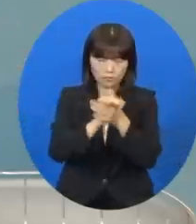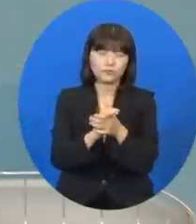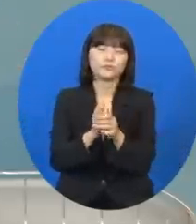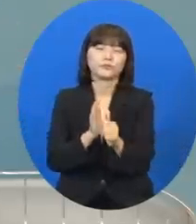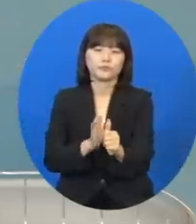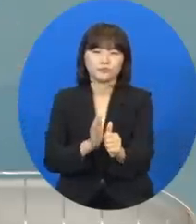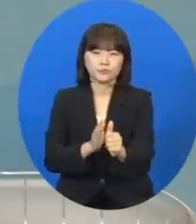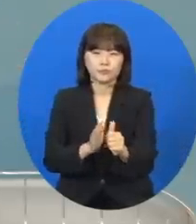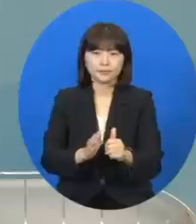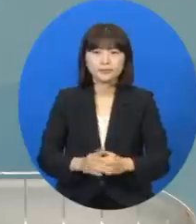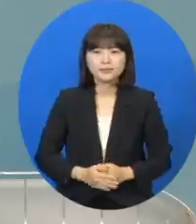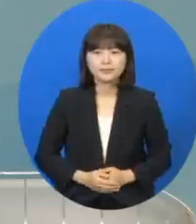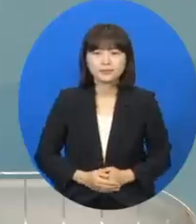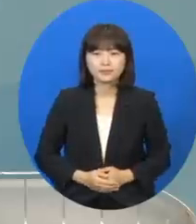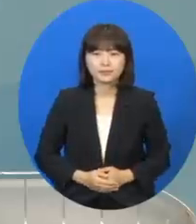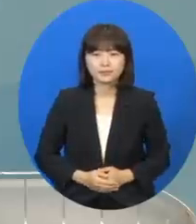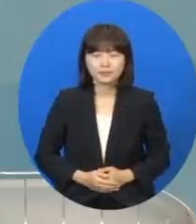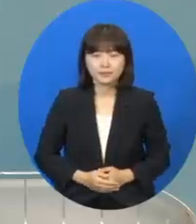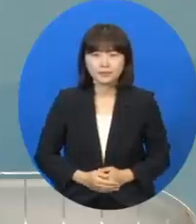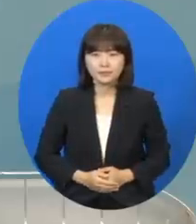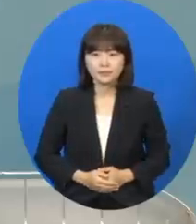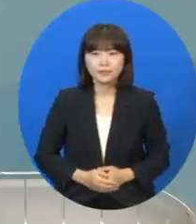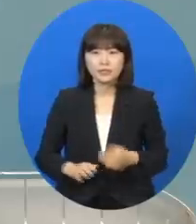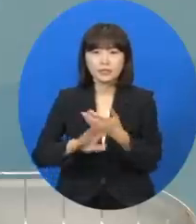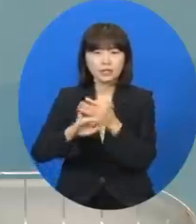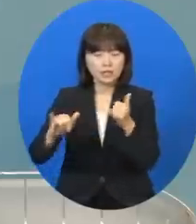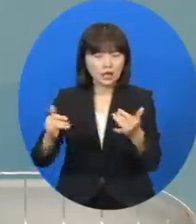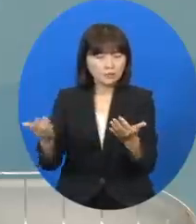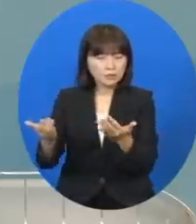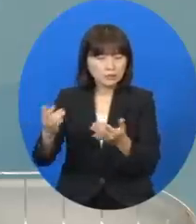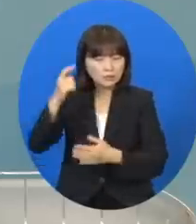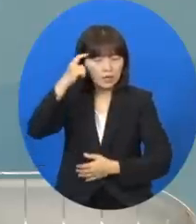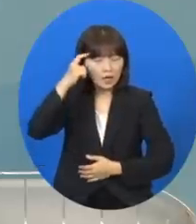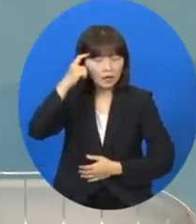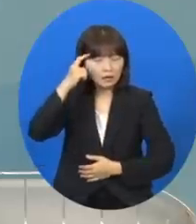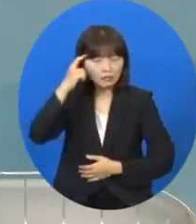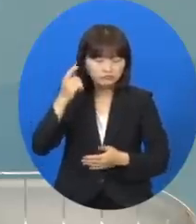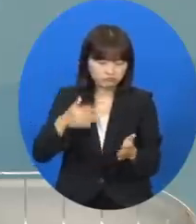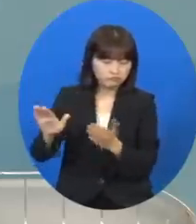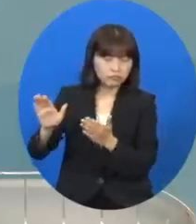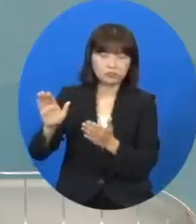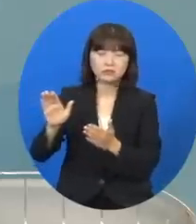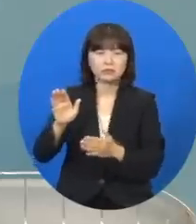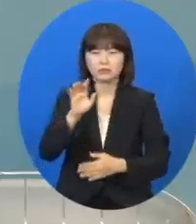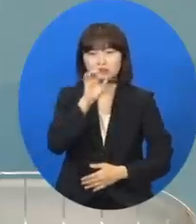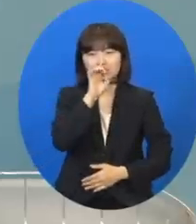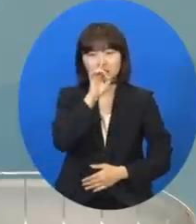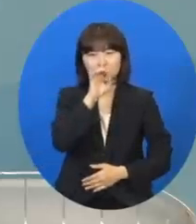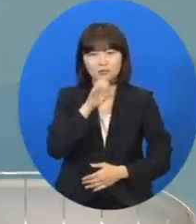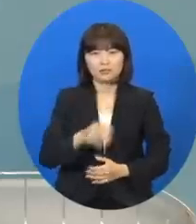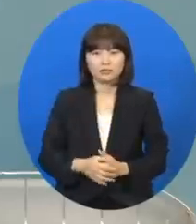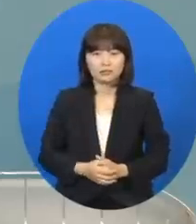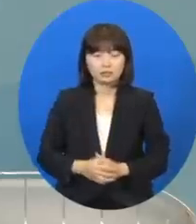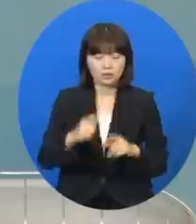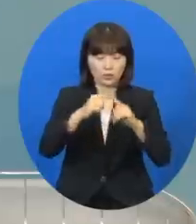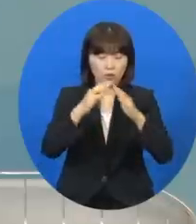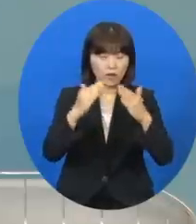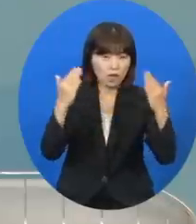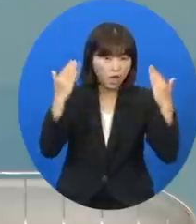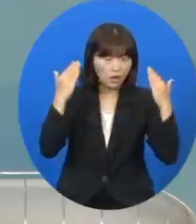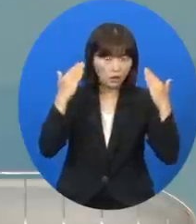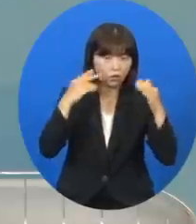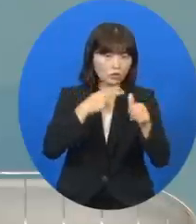됩니다. 그냥 남의 일처럼 생각하고 넘길 일이 아닌 거죠. 교회 학교 교사